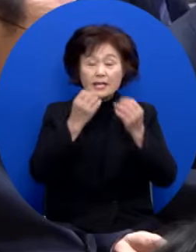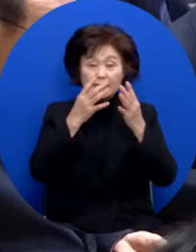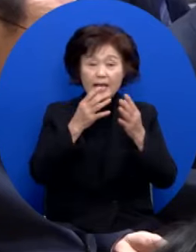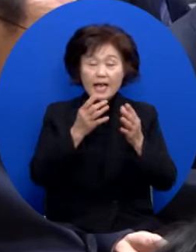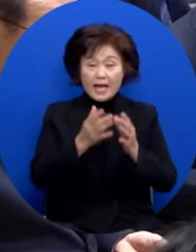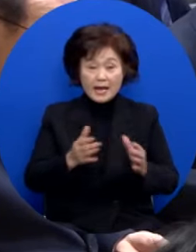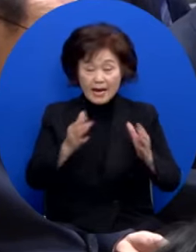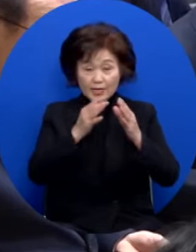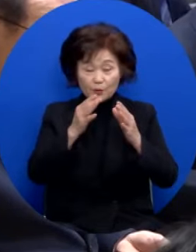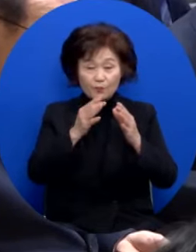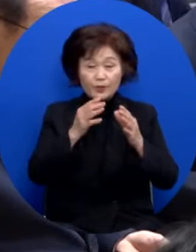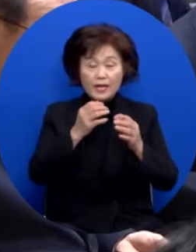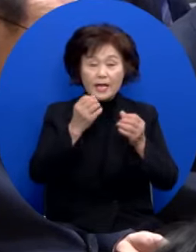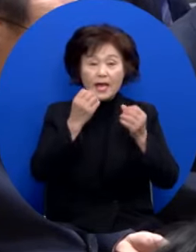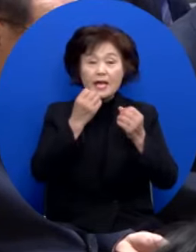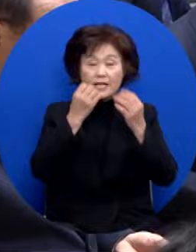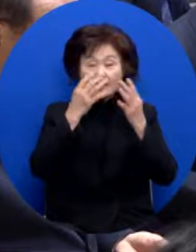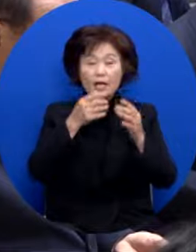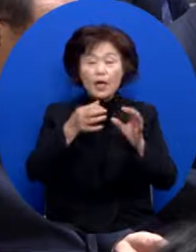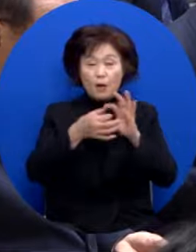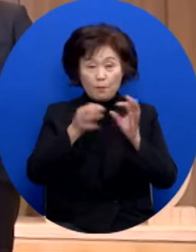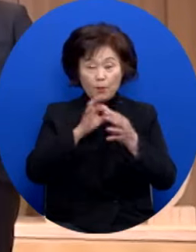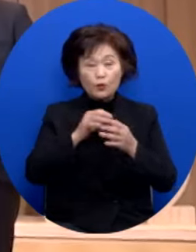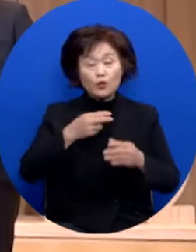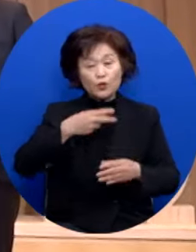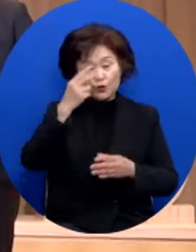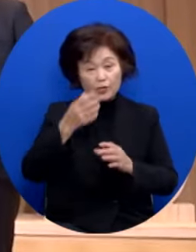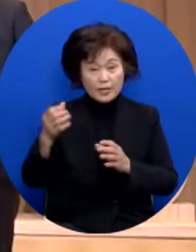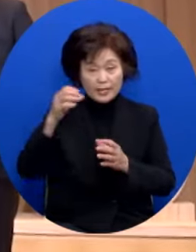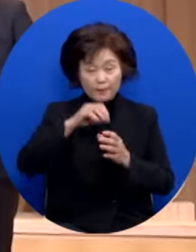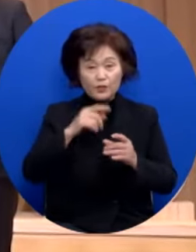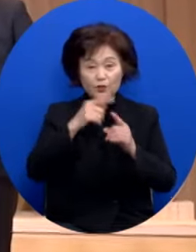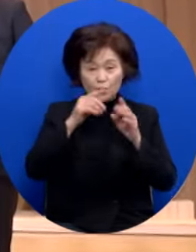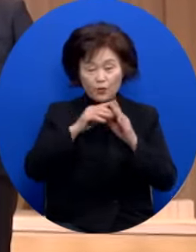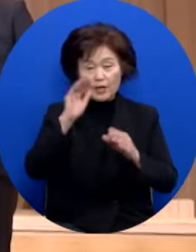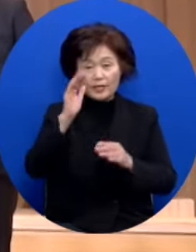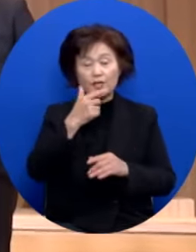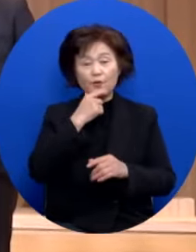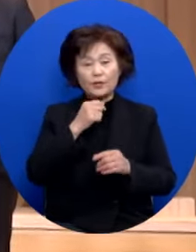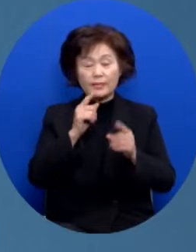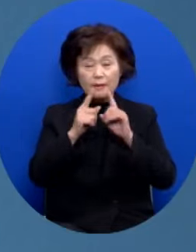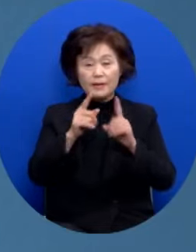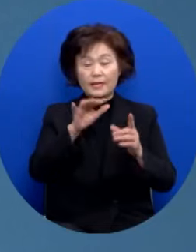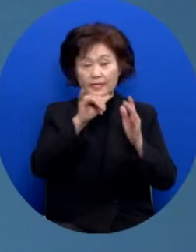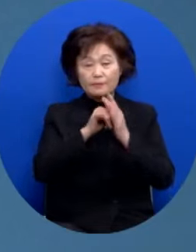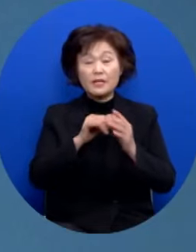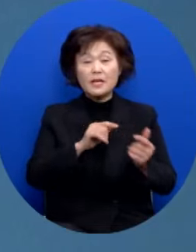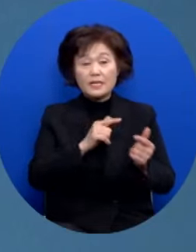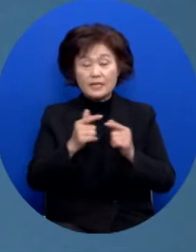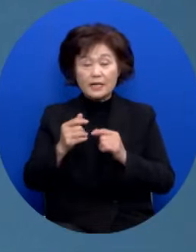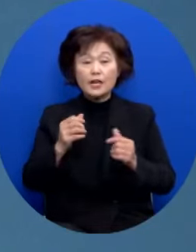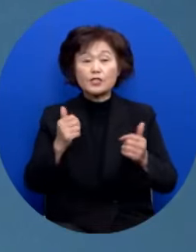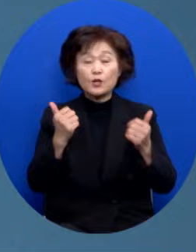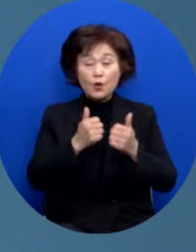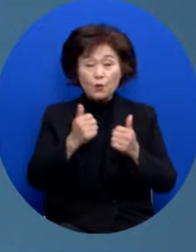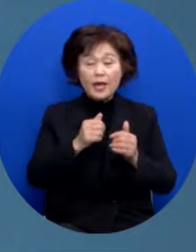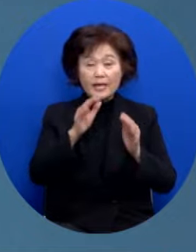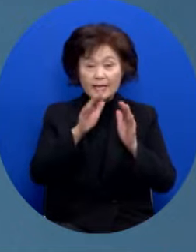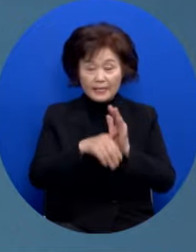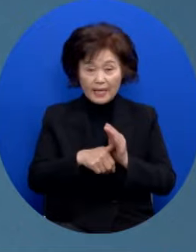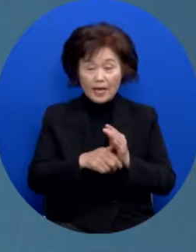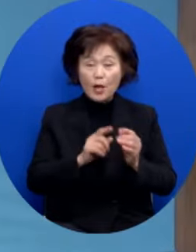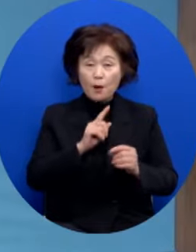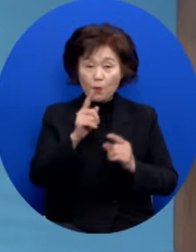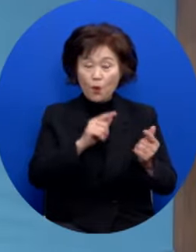새로운 변화와 역사를 펼치는 교회가 되길 바란다고 전했습니다. 이어진 회무처리에선 각 부서와 기관 보고가